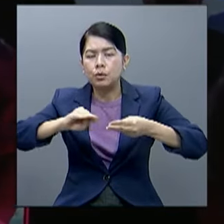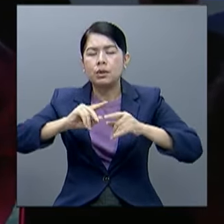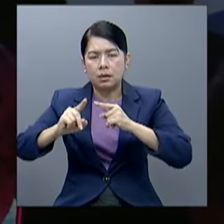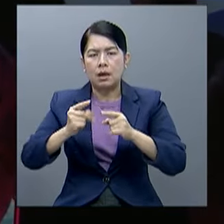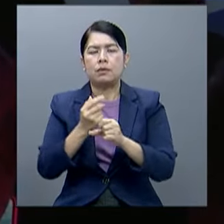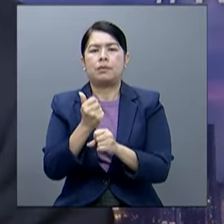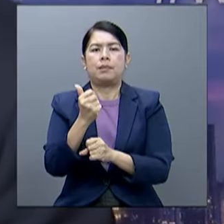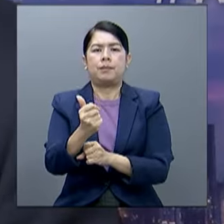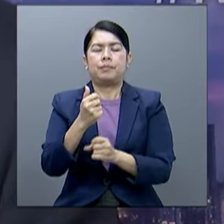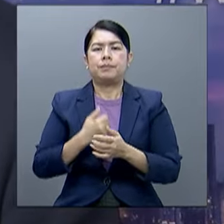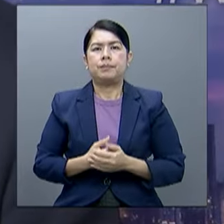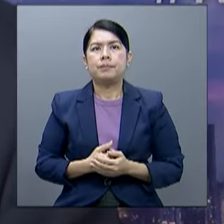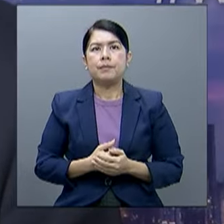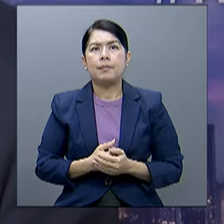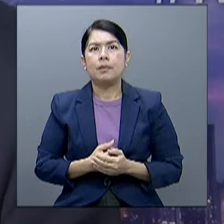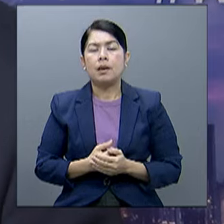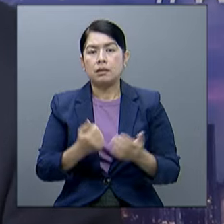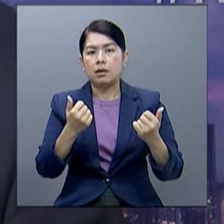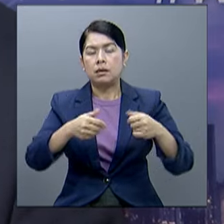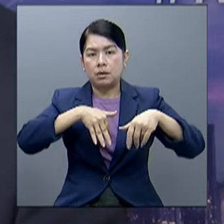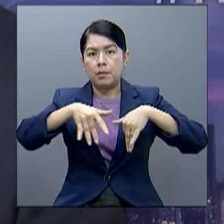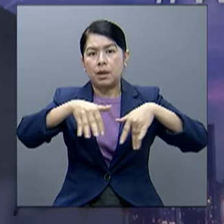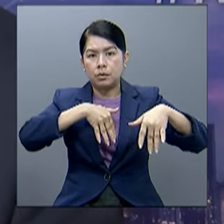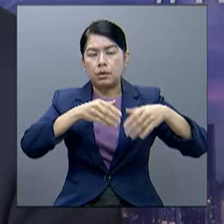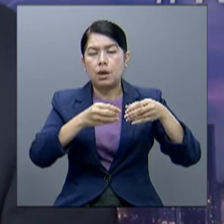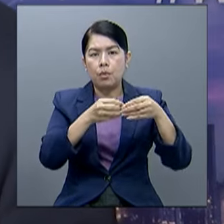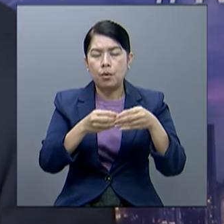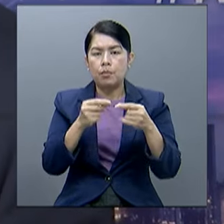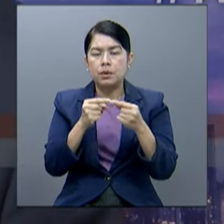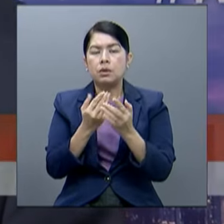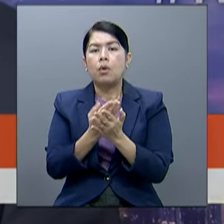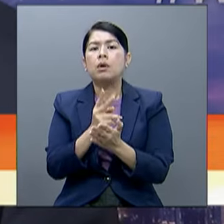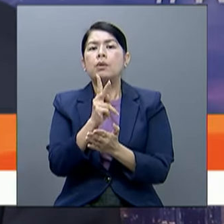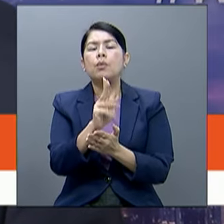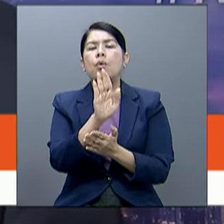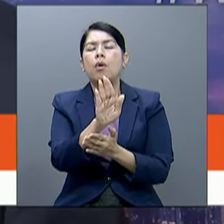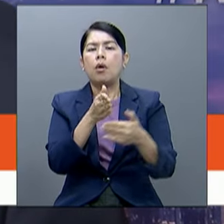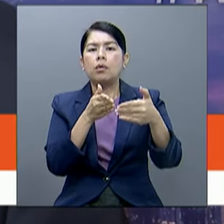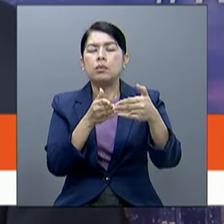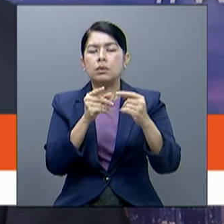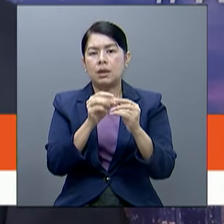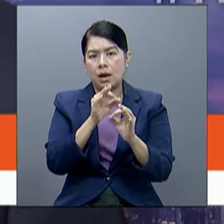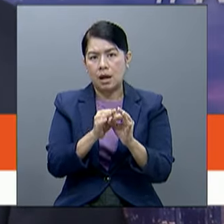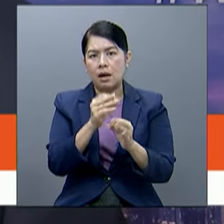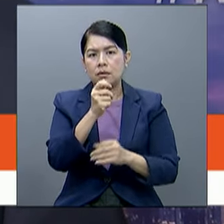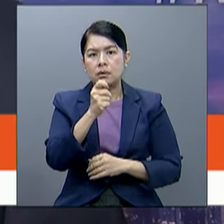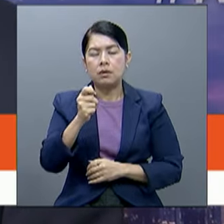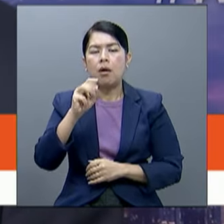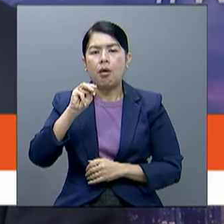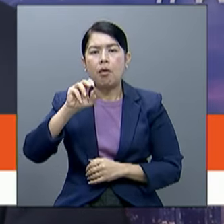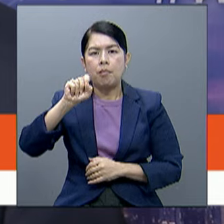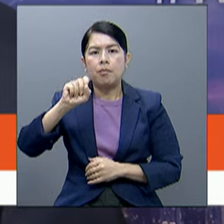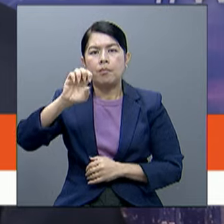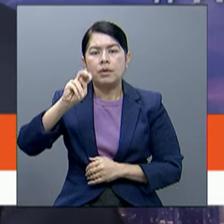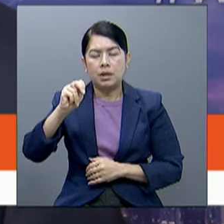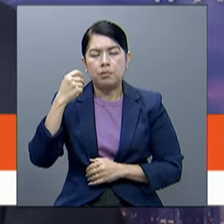ครับเ่อประชาชนหรือเออหรือธุรกิจที่อยู่ในพื้นที่นั้นที่รับผลกระทบจากน้ำพุบก็สามารถติดต่อธนาคารได้นะครับใน